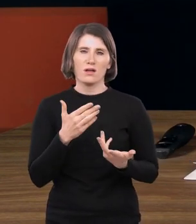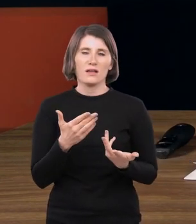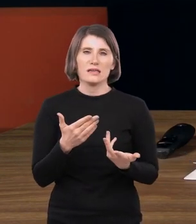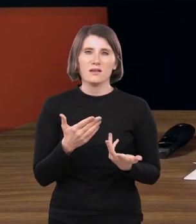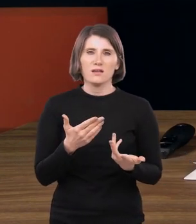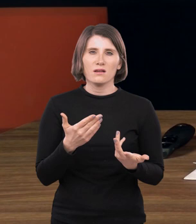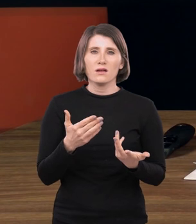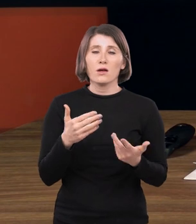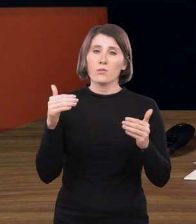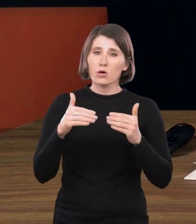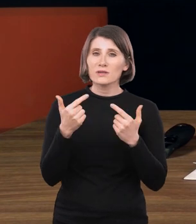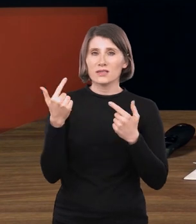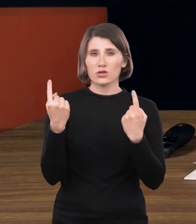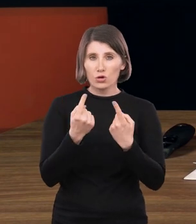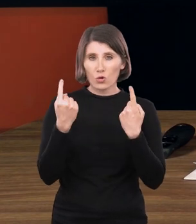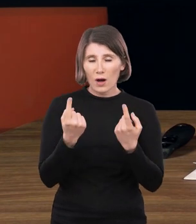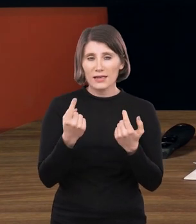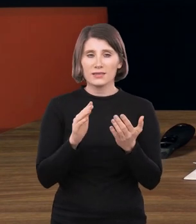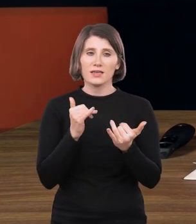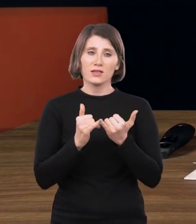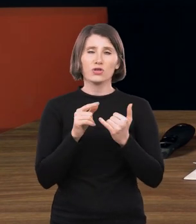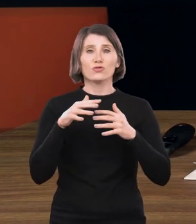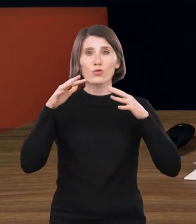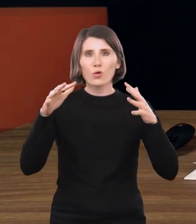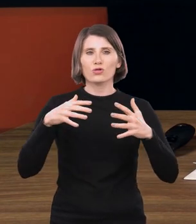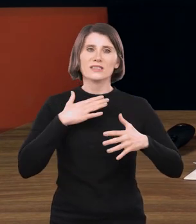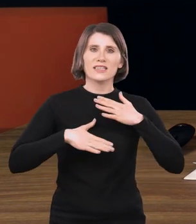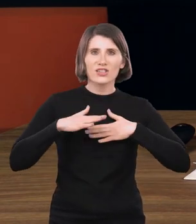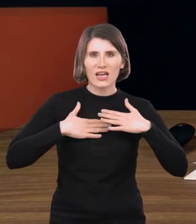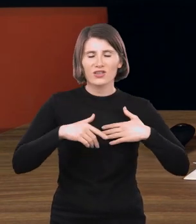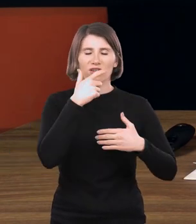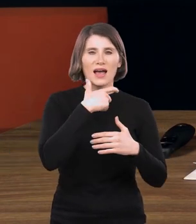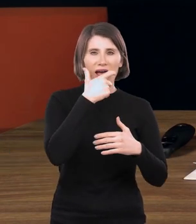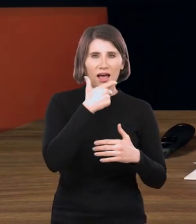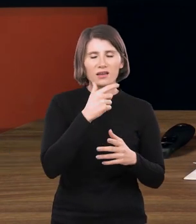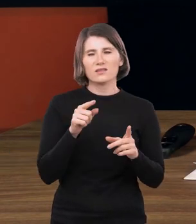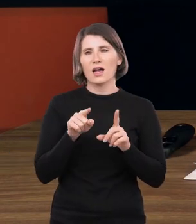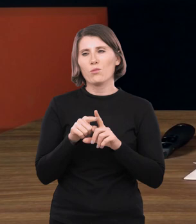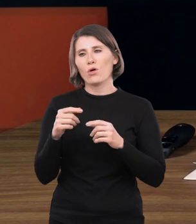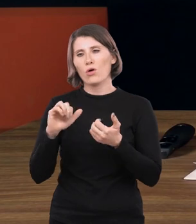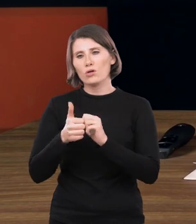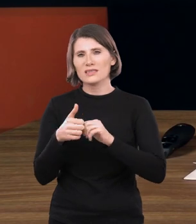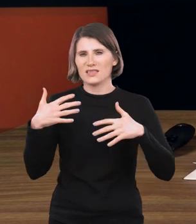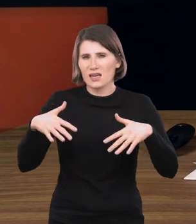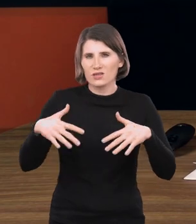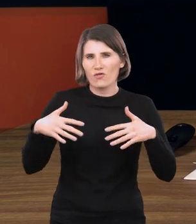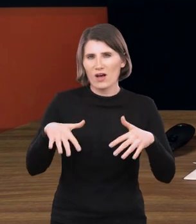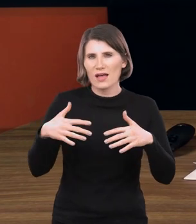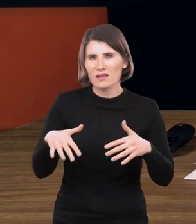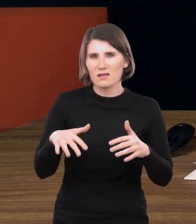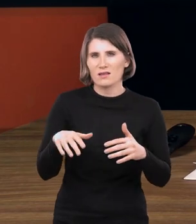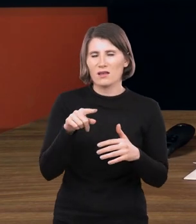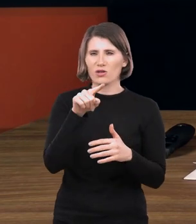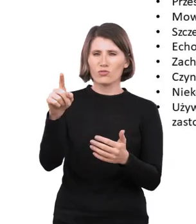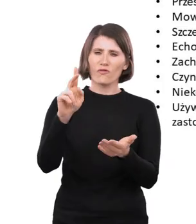w dwóch sytuacjach, albo nadmiernej radości, albo też w sytuacjach stresowych, kiedy dziecko nie radzi sobie z oczekiwaniami, jakie są mu